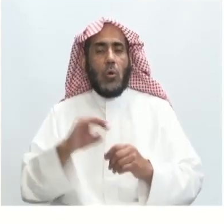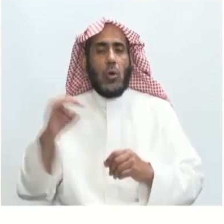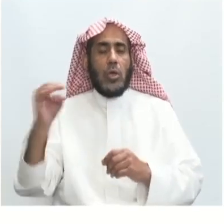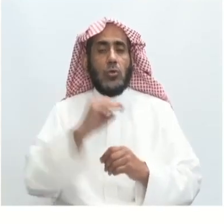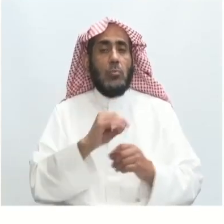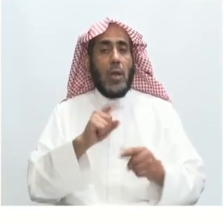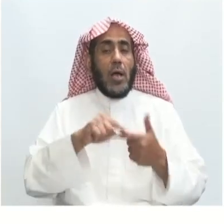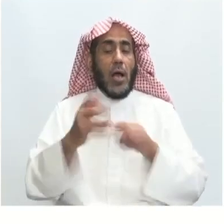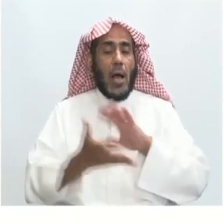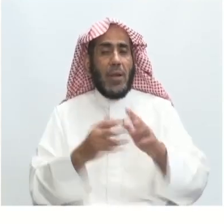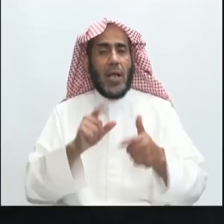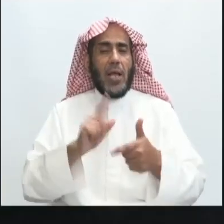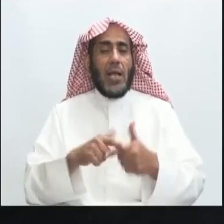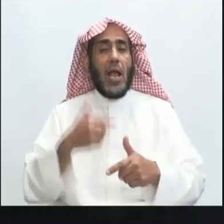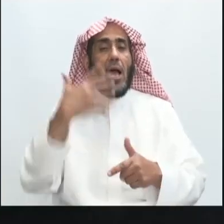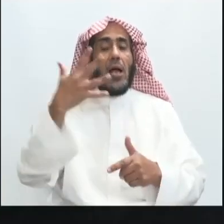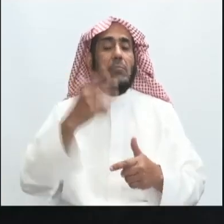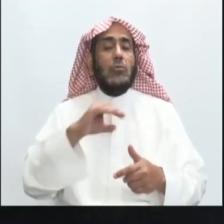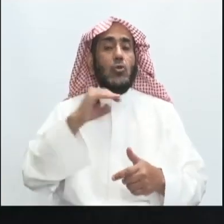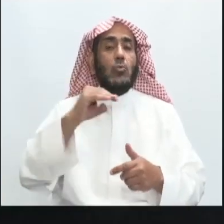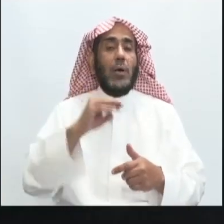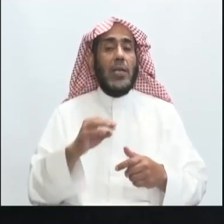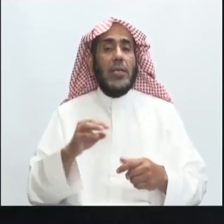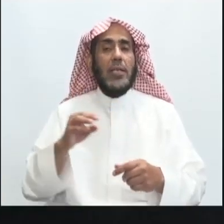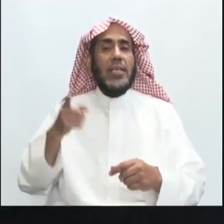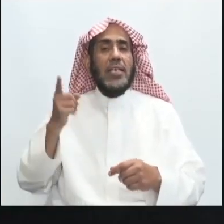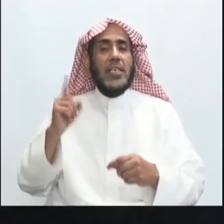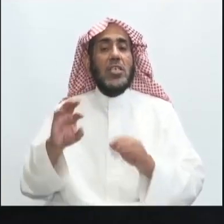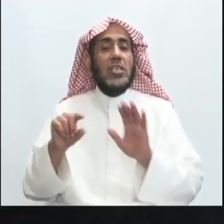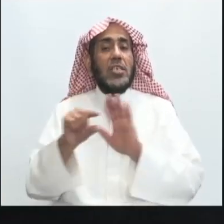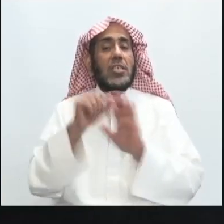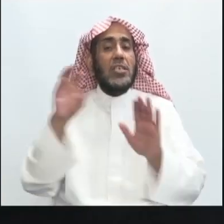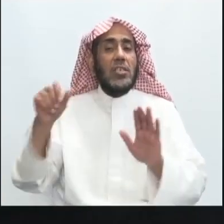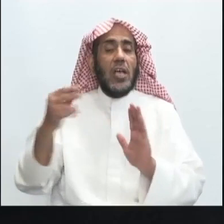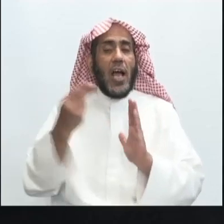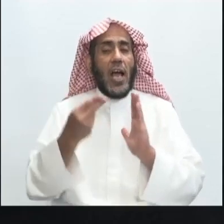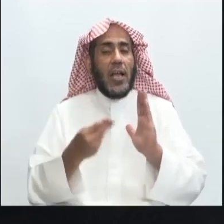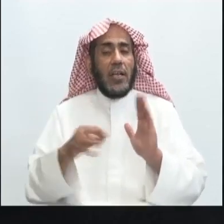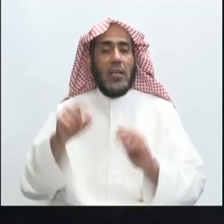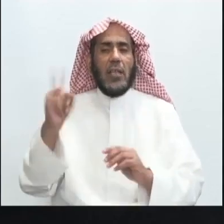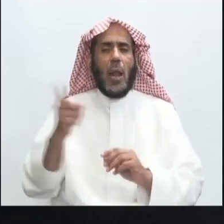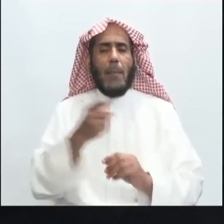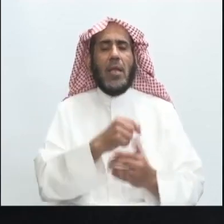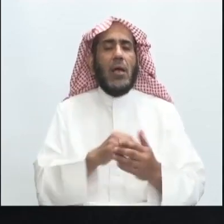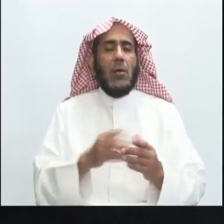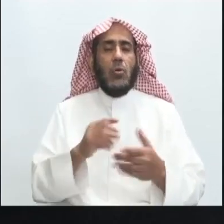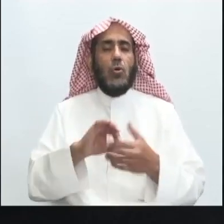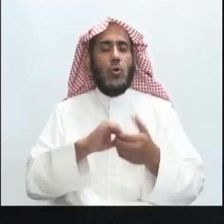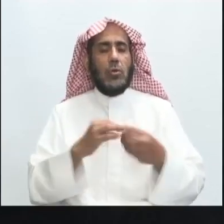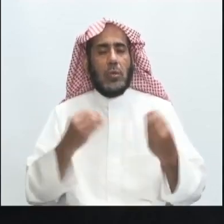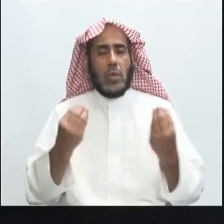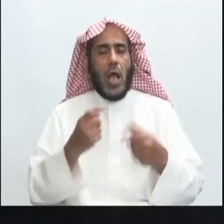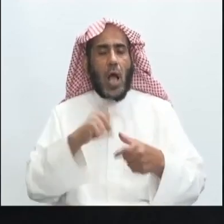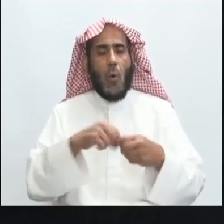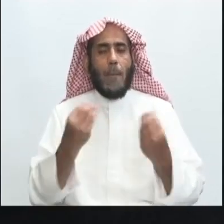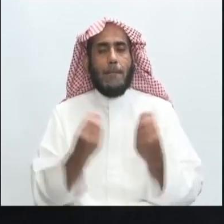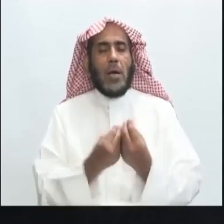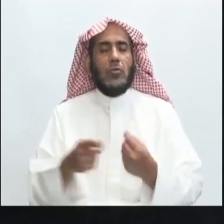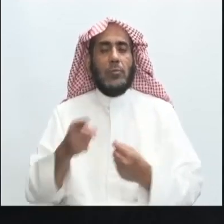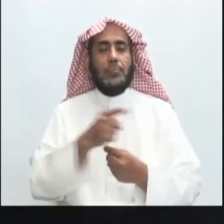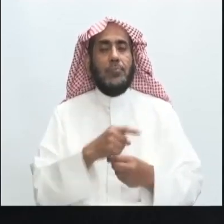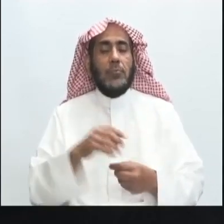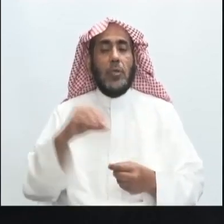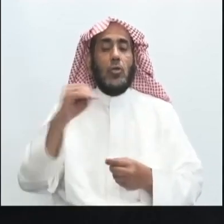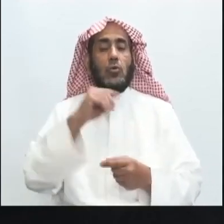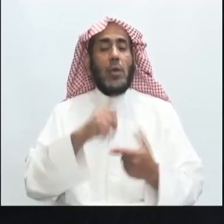خبريه فيما ياتي الى خمس جمل انشائيه طلبيه وذكرنا ذلك وبامكانك ايضا ان تجيب ان ترى وزملائك وان تتعاون مع زملائك